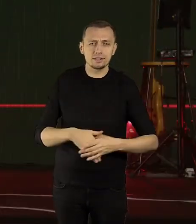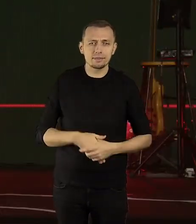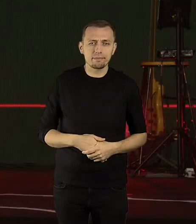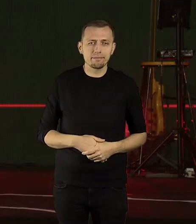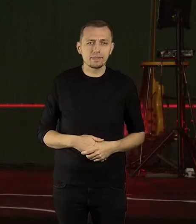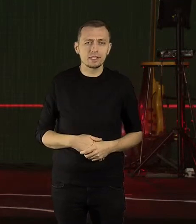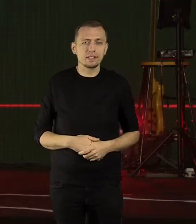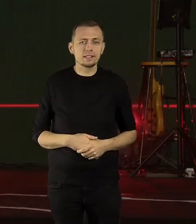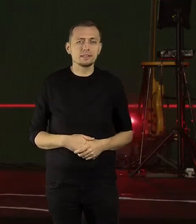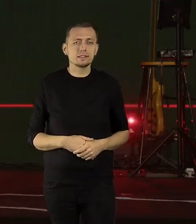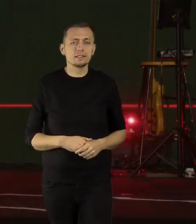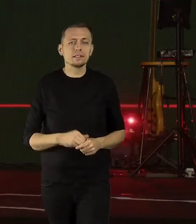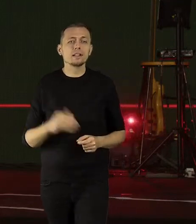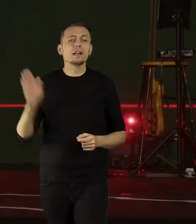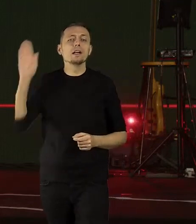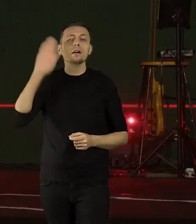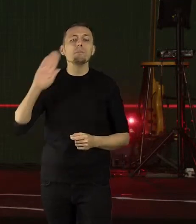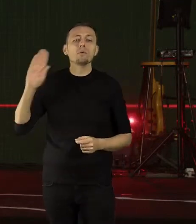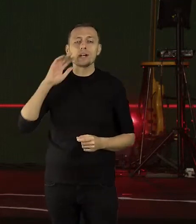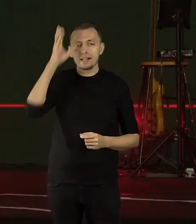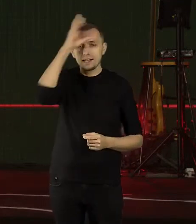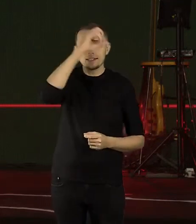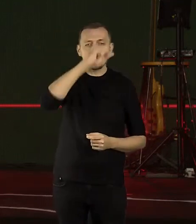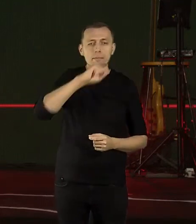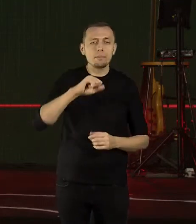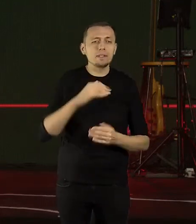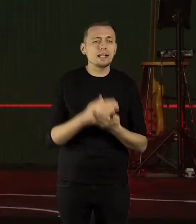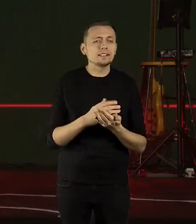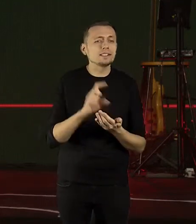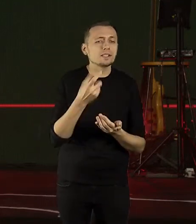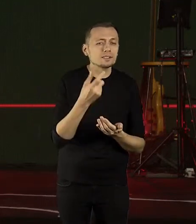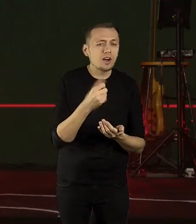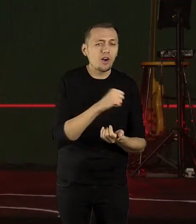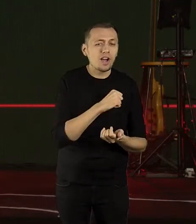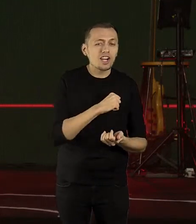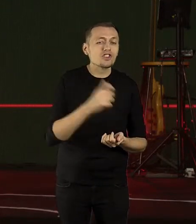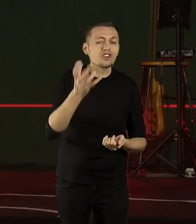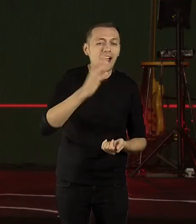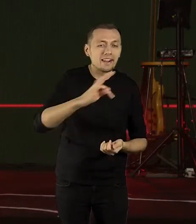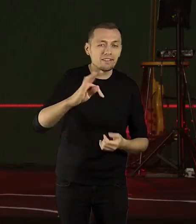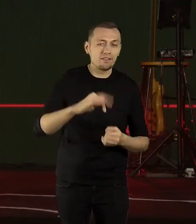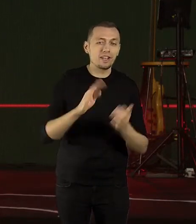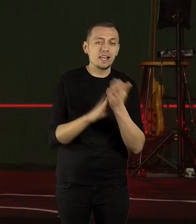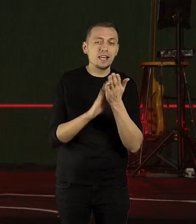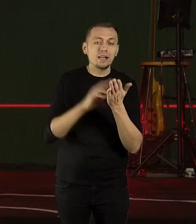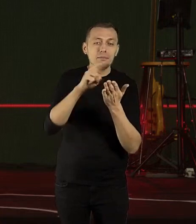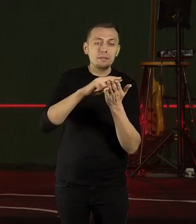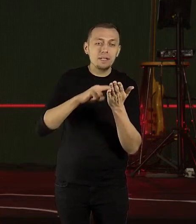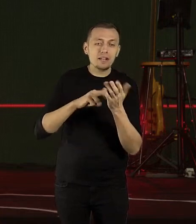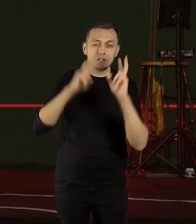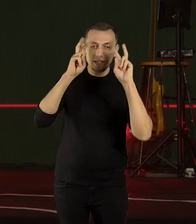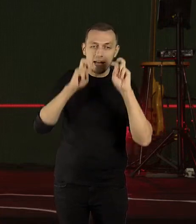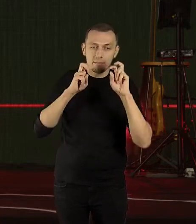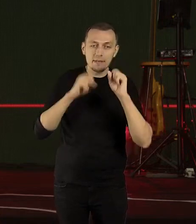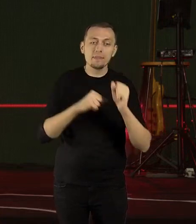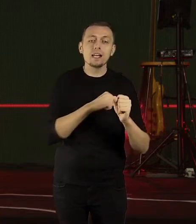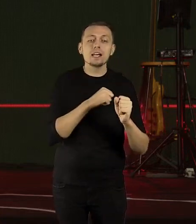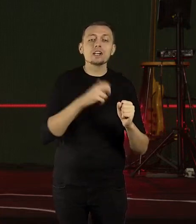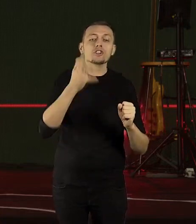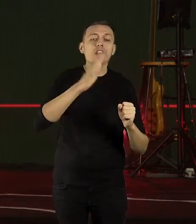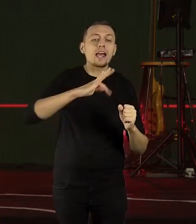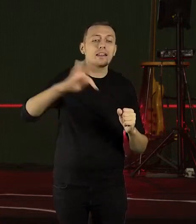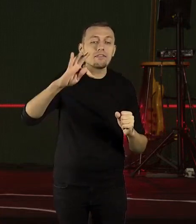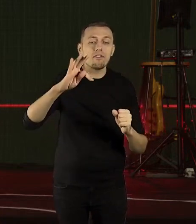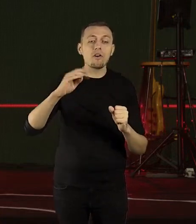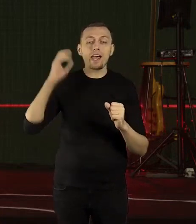Twoich grzechów więcej nie wspomnę. Piękne zdanie. Twoich grzechów już nie